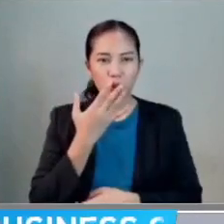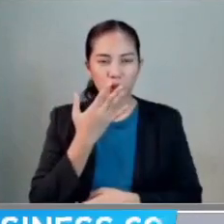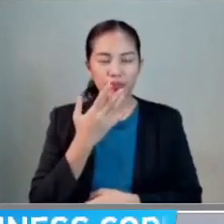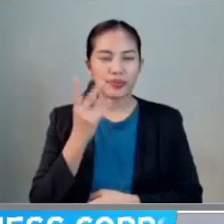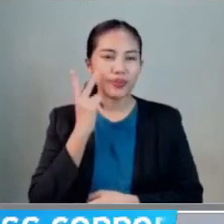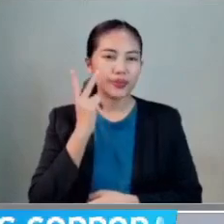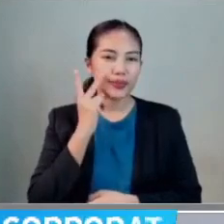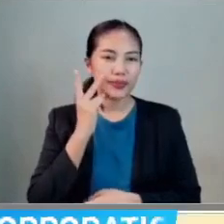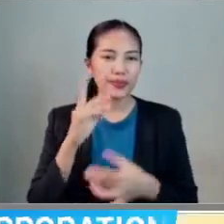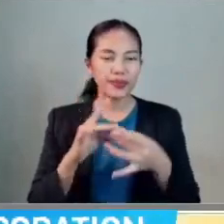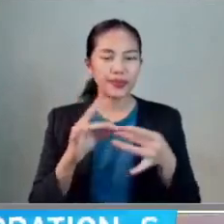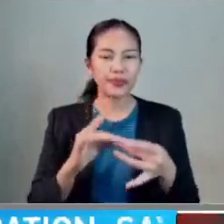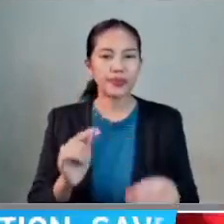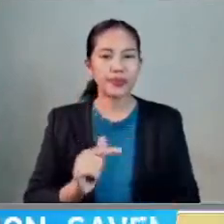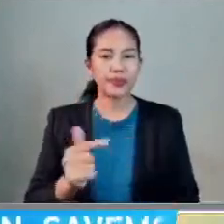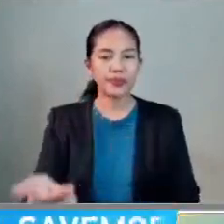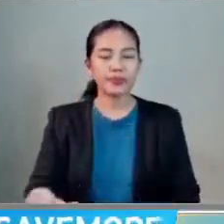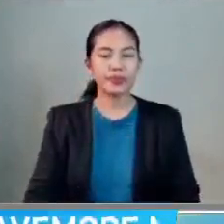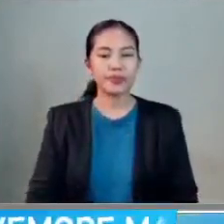Mindanao.